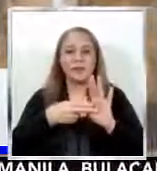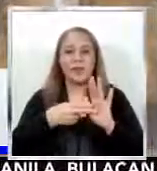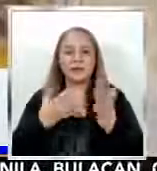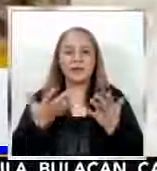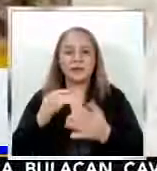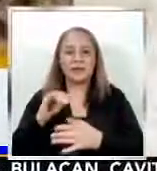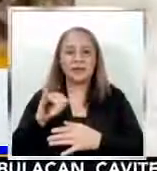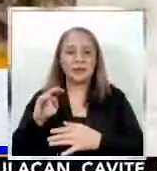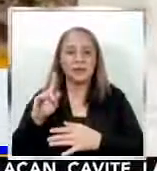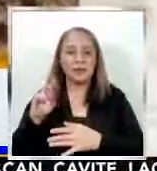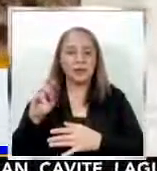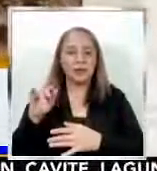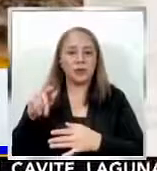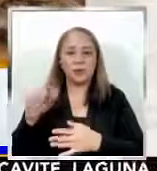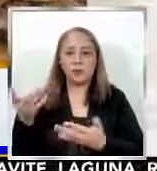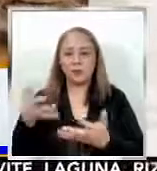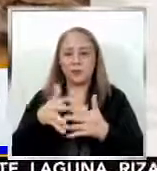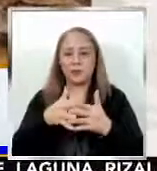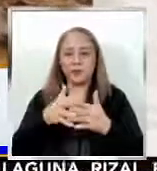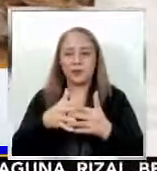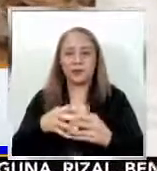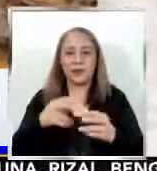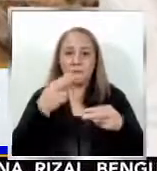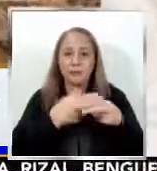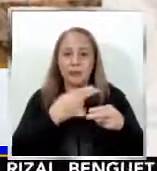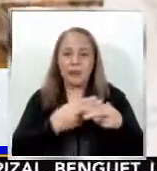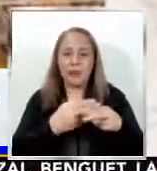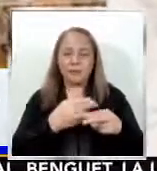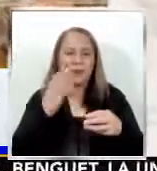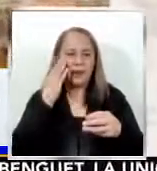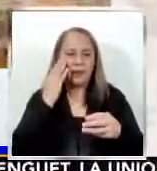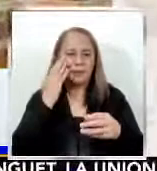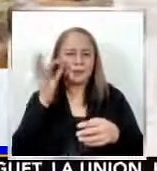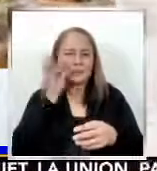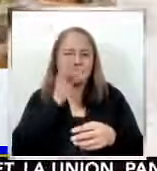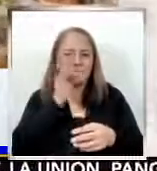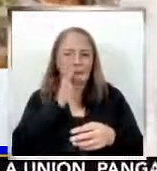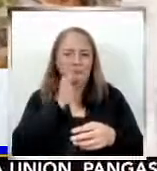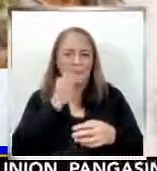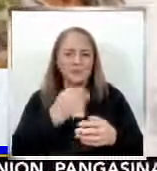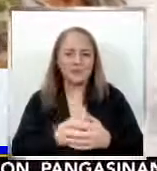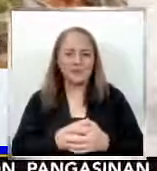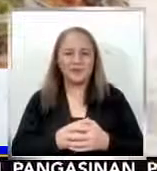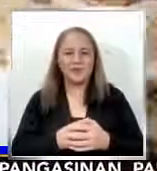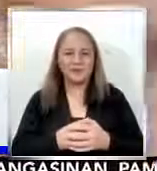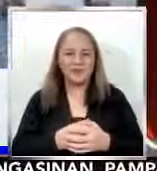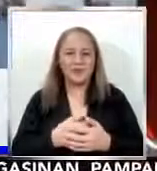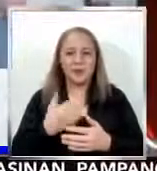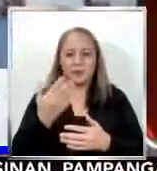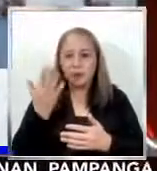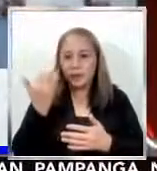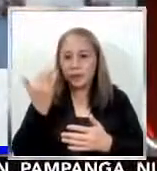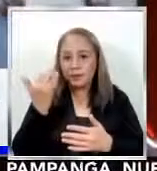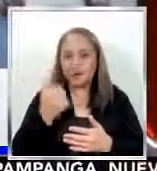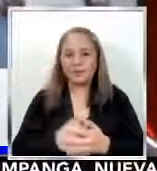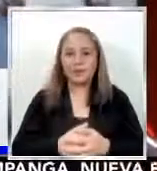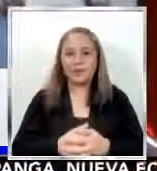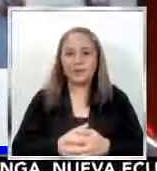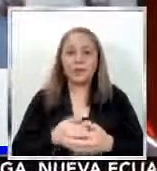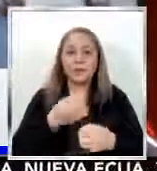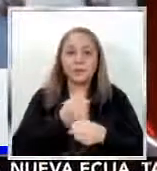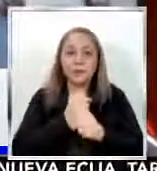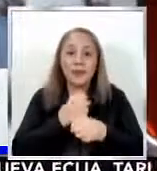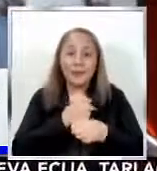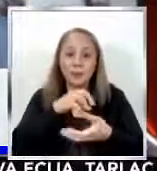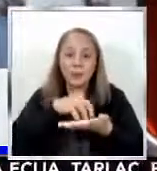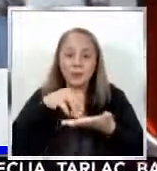Amerika, na sa pangalan pa lang, Pinoy na Pinoy ang dating. Paano ba naman? Obrang mga ito ng